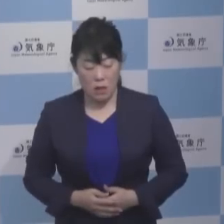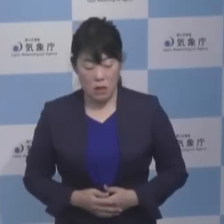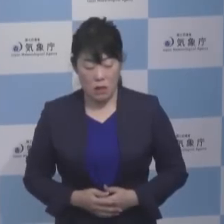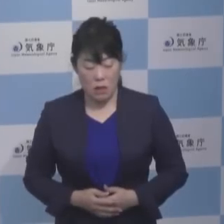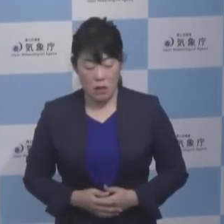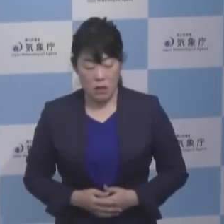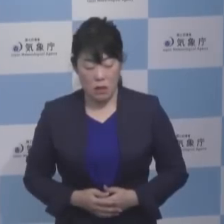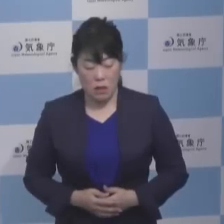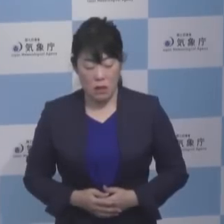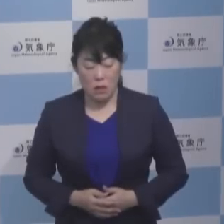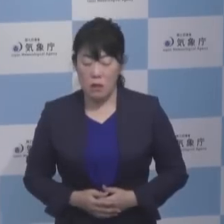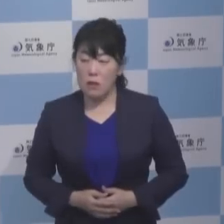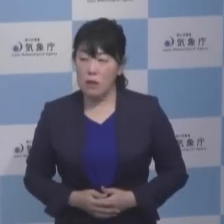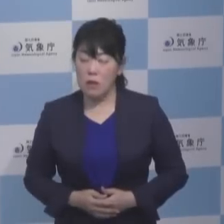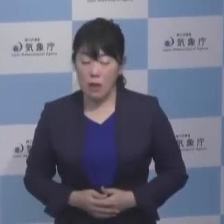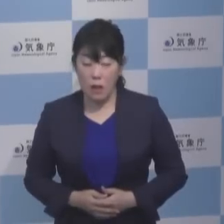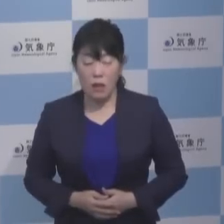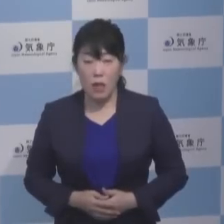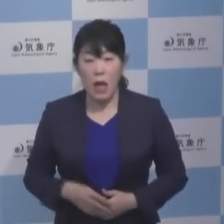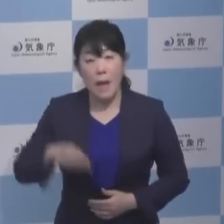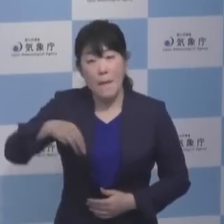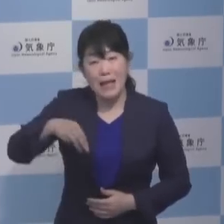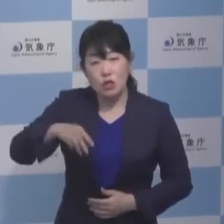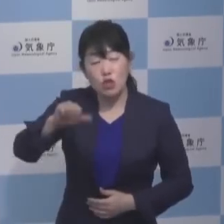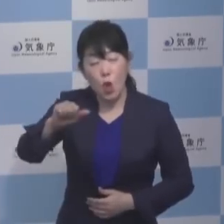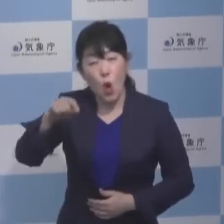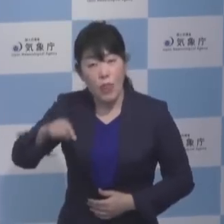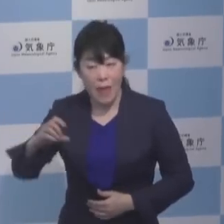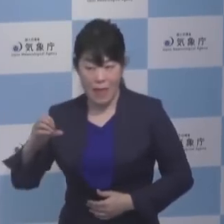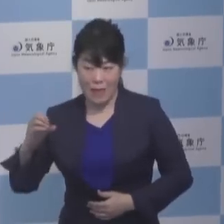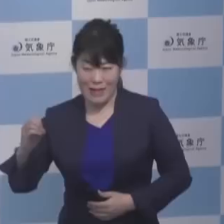あ、これですね、マグニチュード 5.0 です。